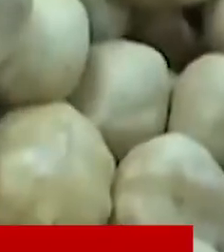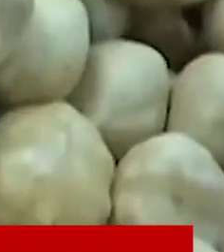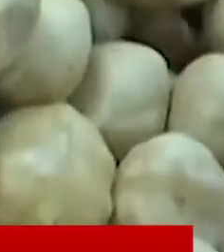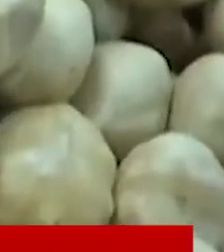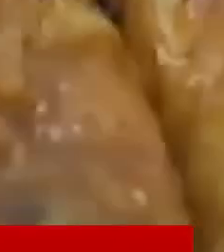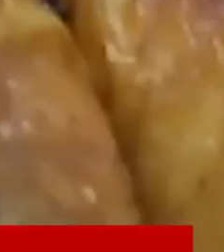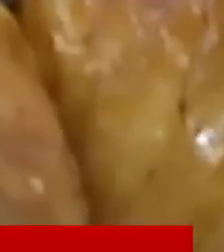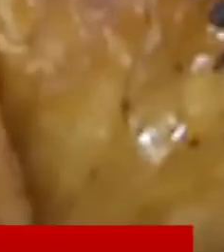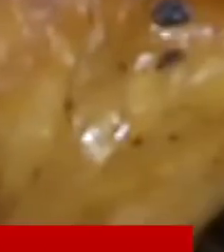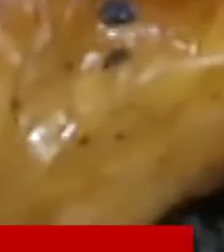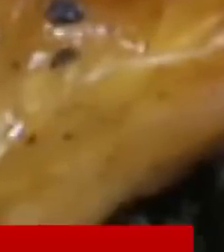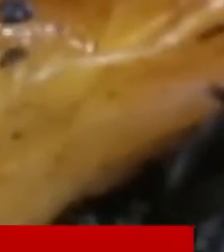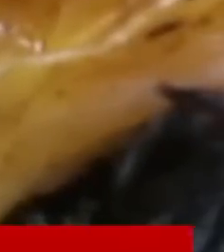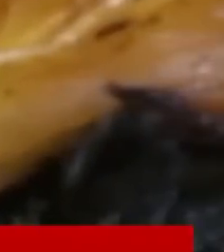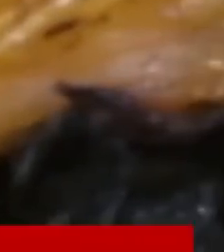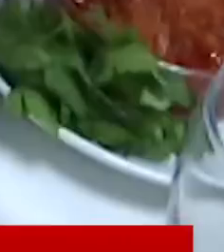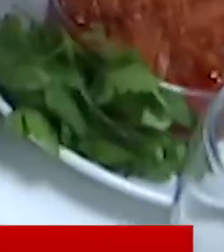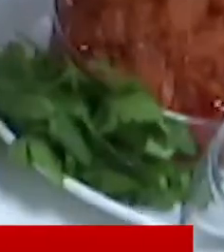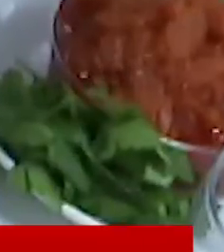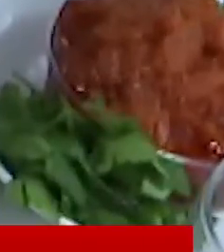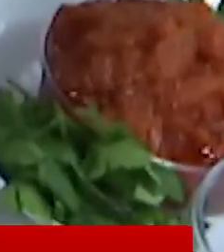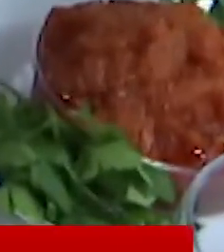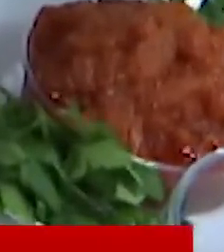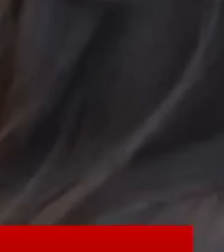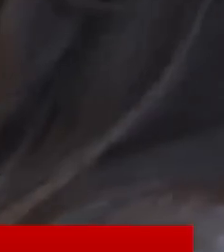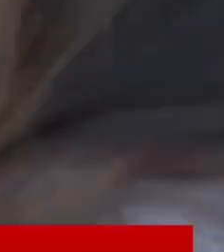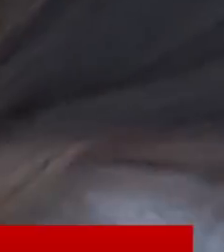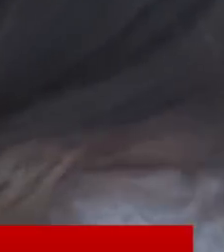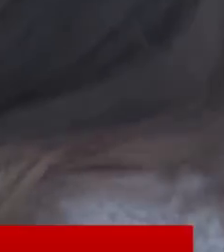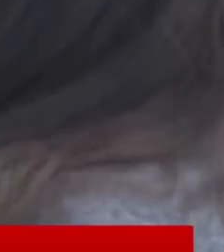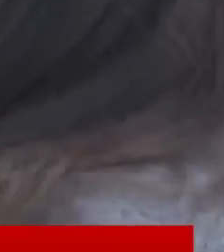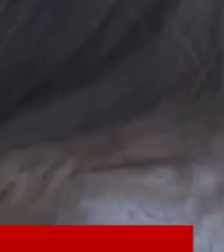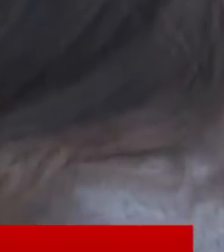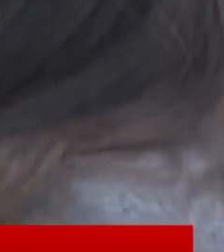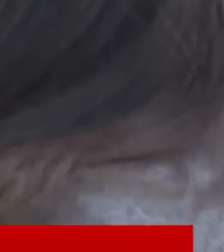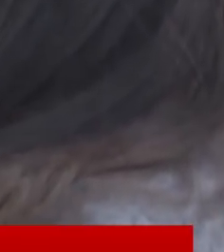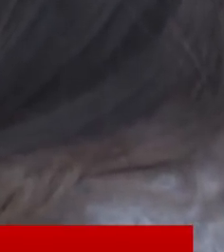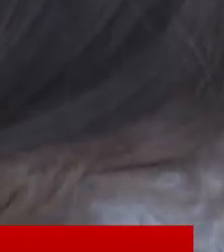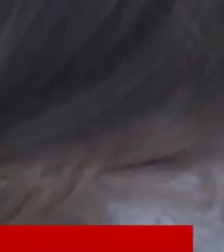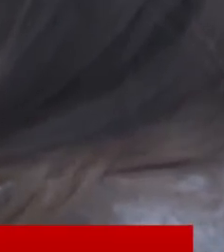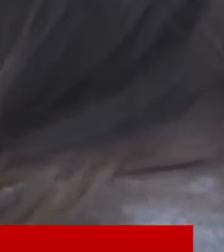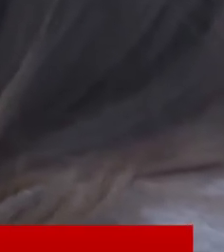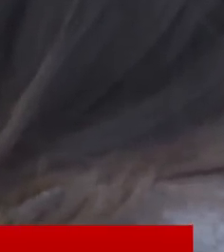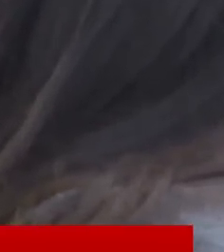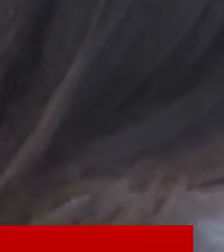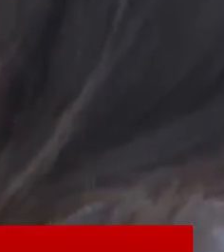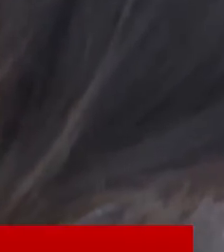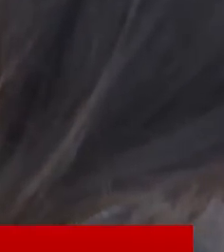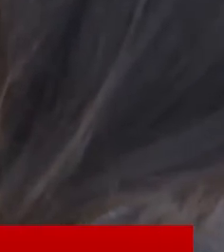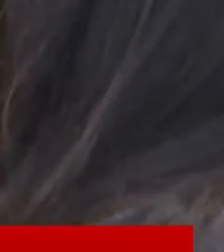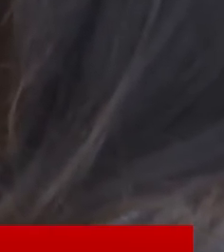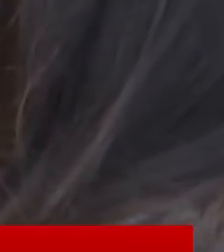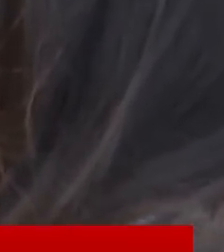çeşit Kuruyemiş meyve yılbaşı sofralarını süsleyen ürünlerin hepsi zamlı her şey olurdu ama şimdi maalesef enflasyon